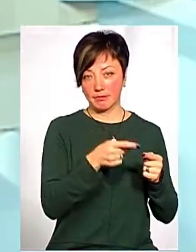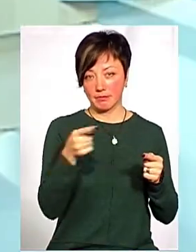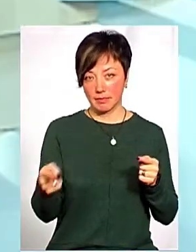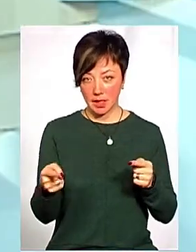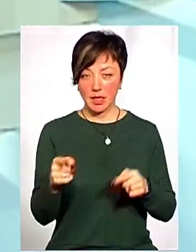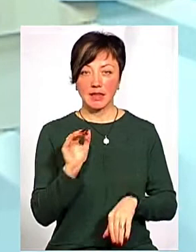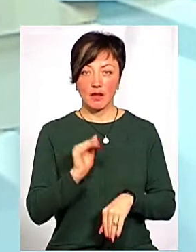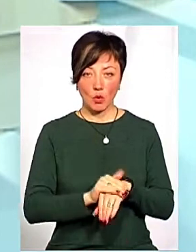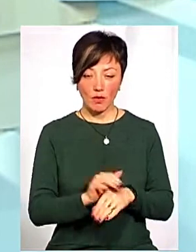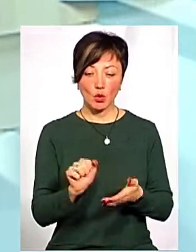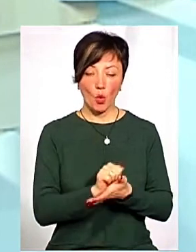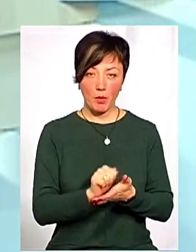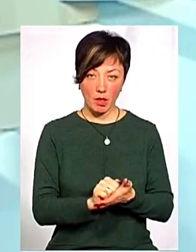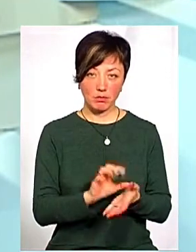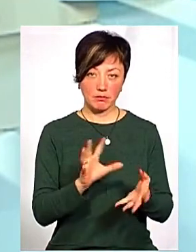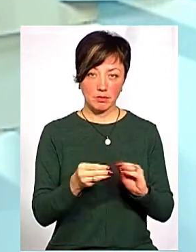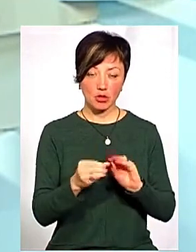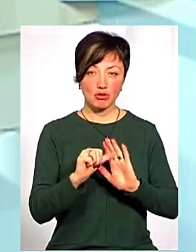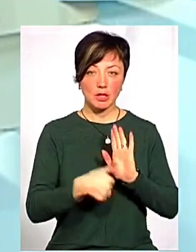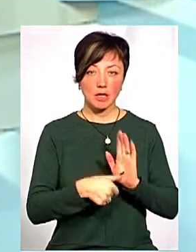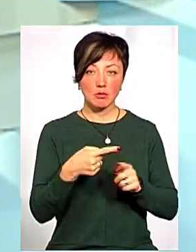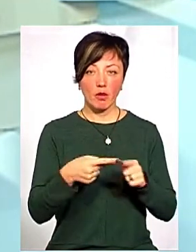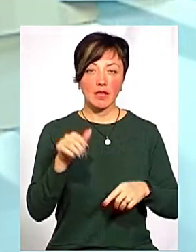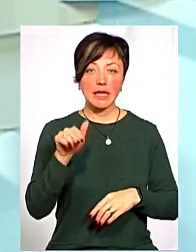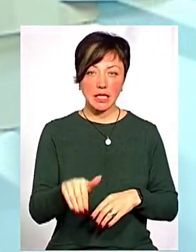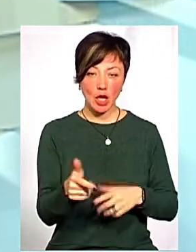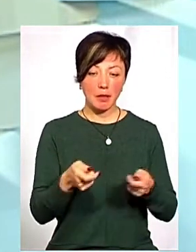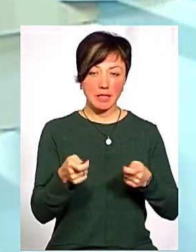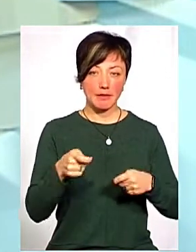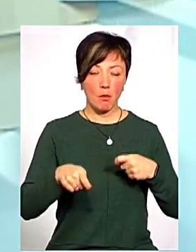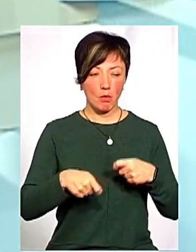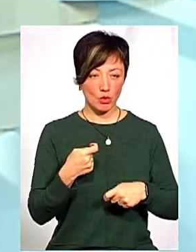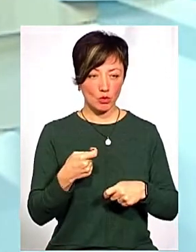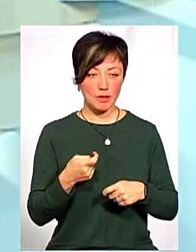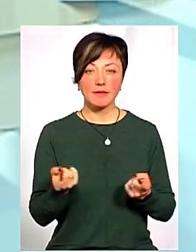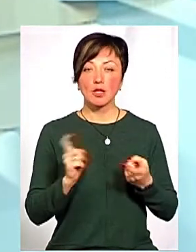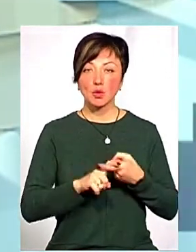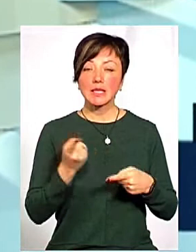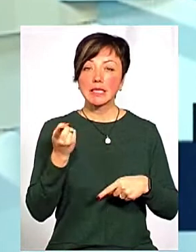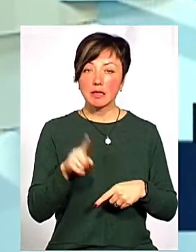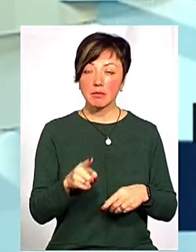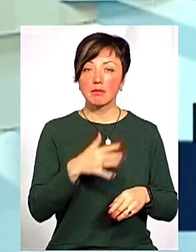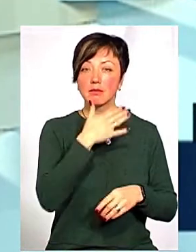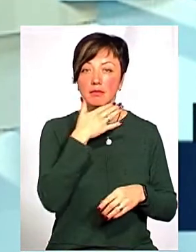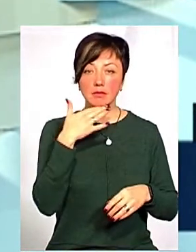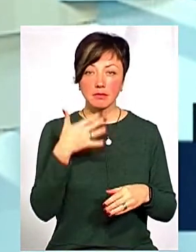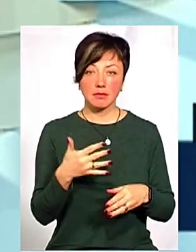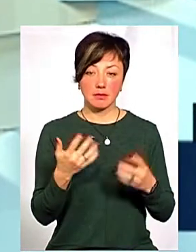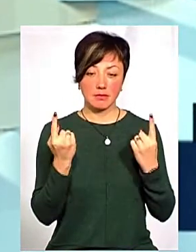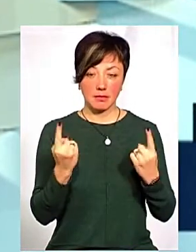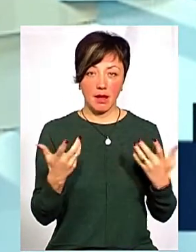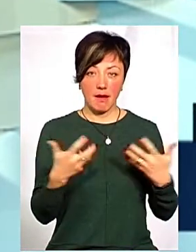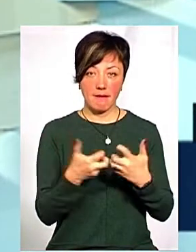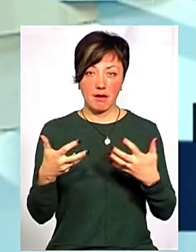патрульними зафіксовано та задокументовано майже 16,5 тисяч адміністративних порушень. В зв'язку з тим, що дуже велика аварійність на